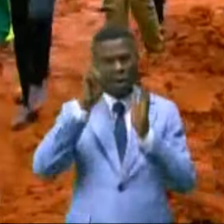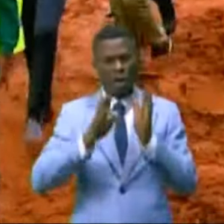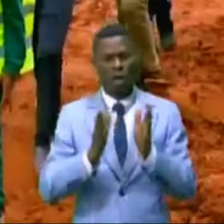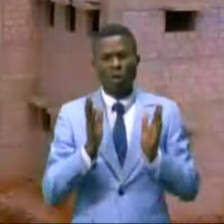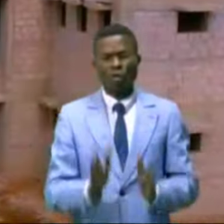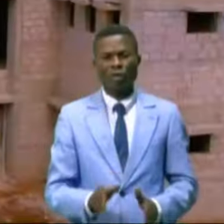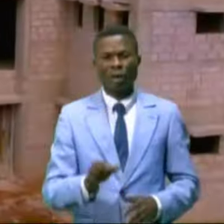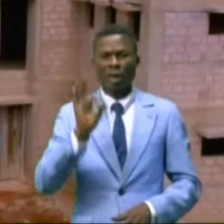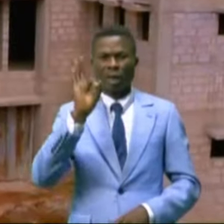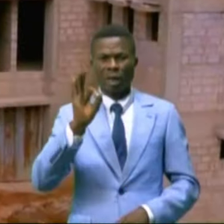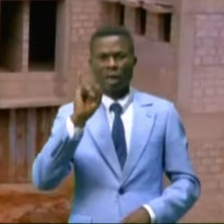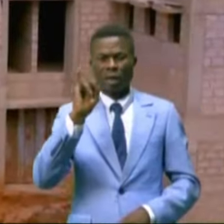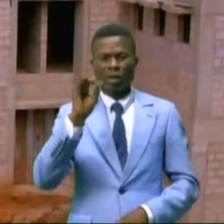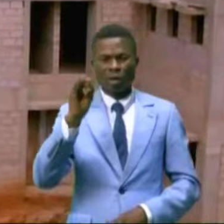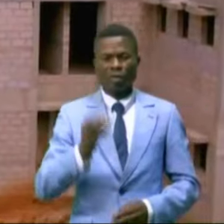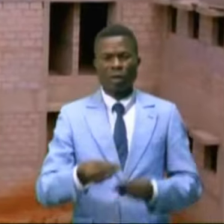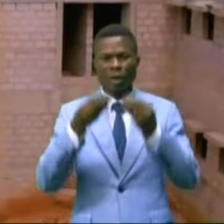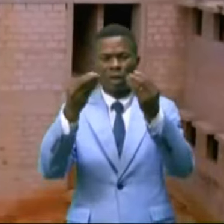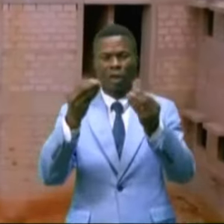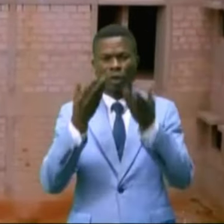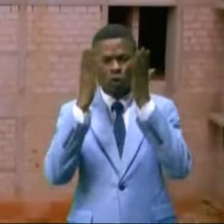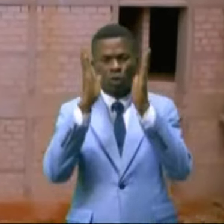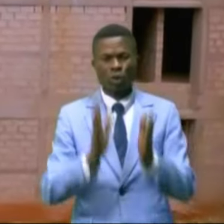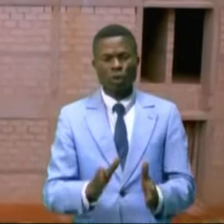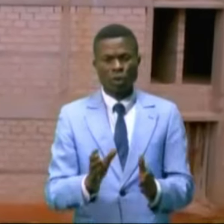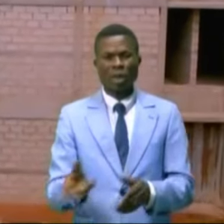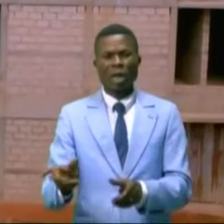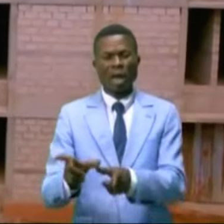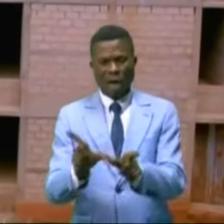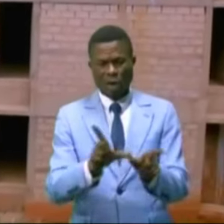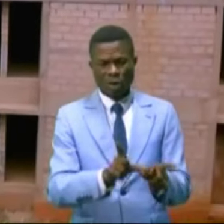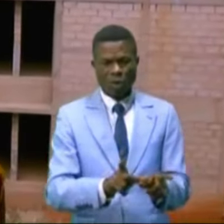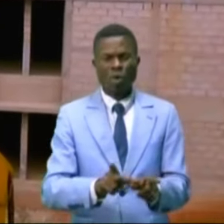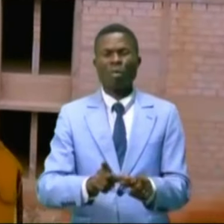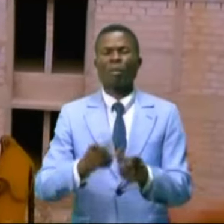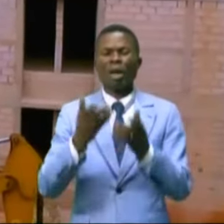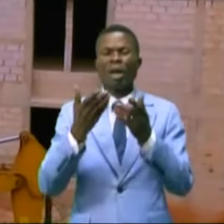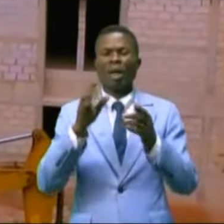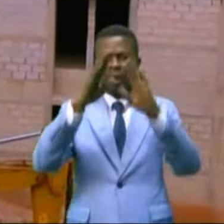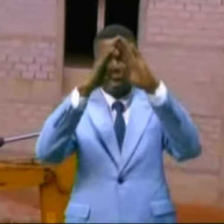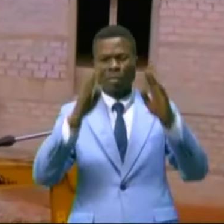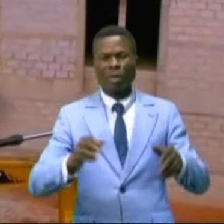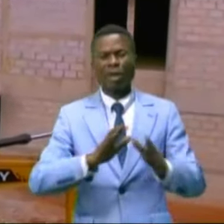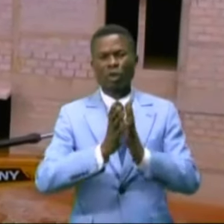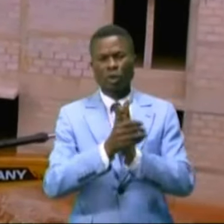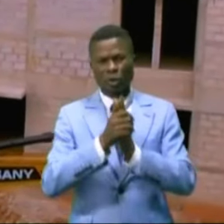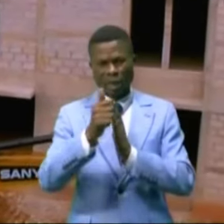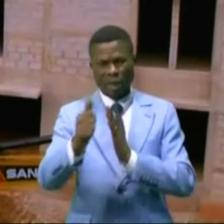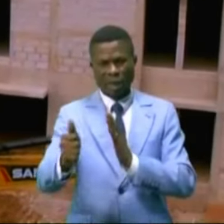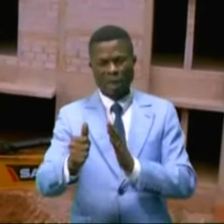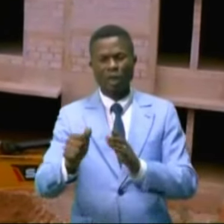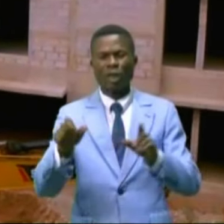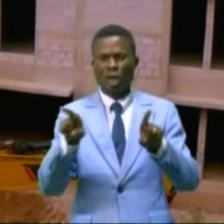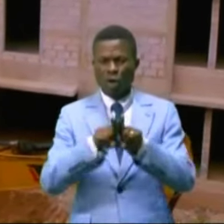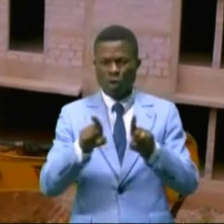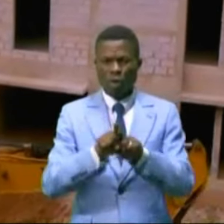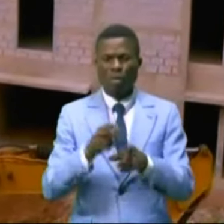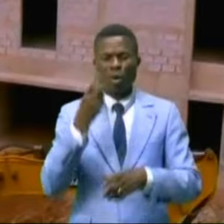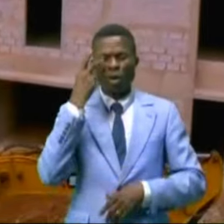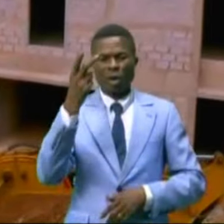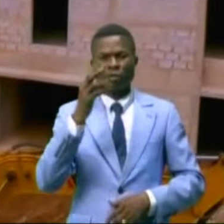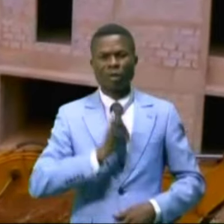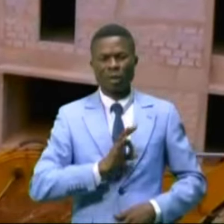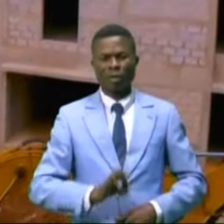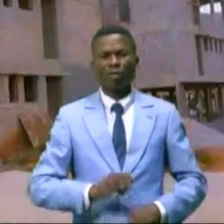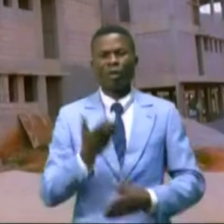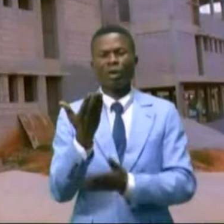étudiants lolabé des infrastructures viables pour une formation adéquate conformément à la vision du président de la République Félix